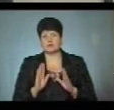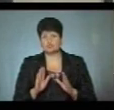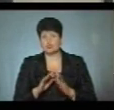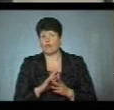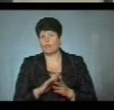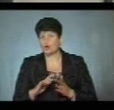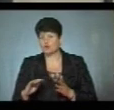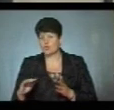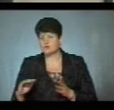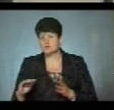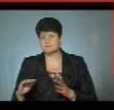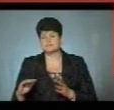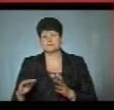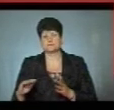впродовж